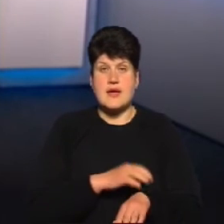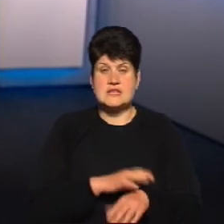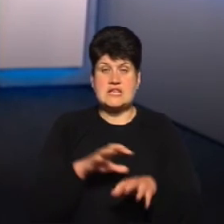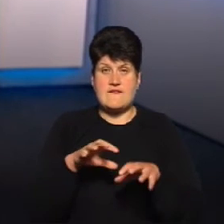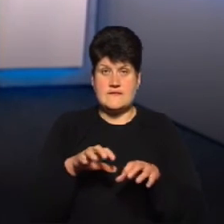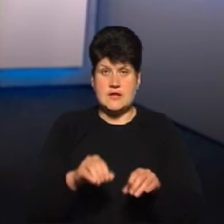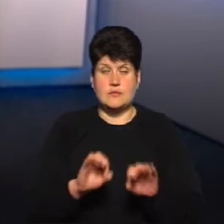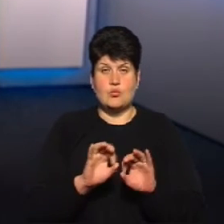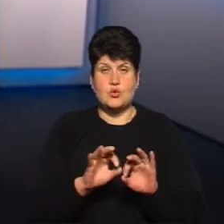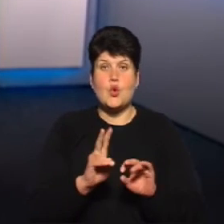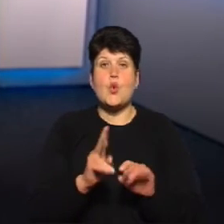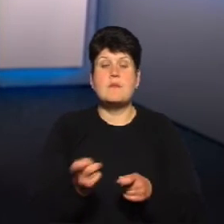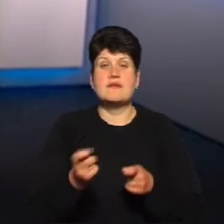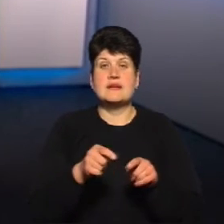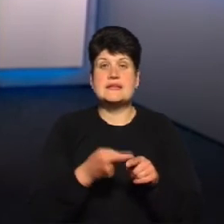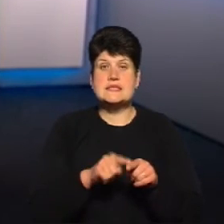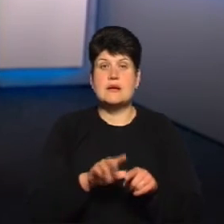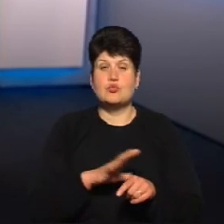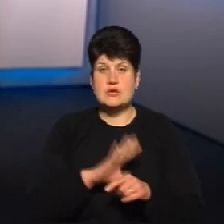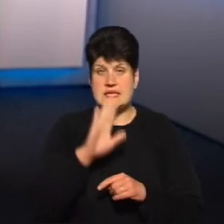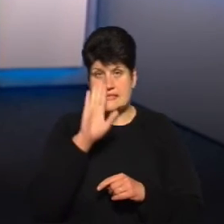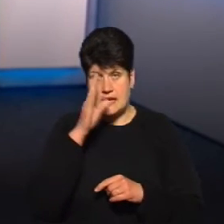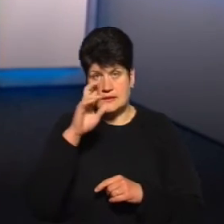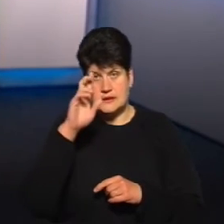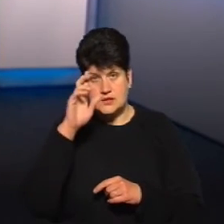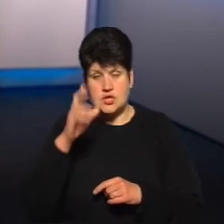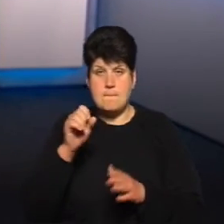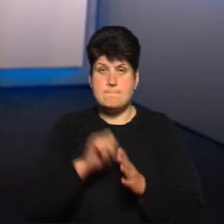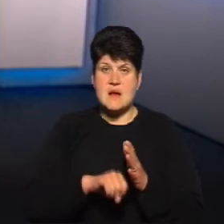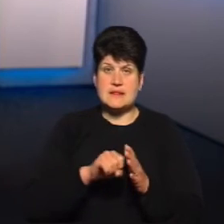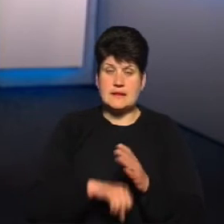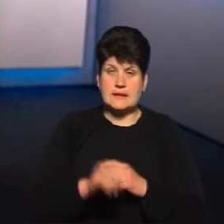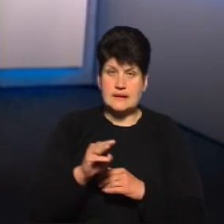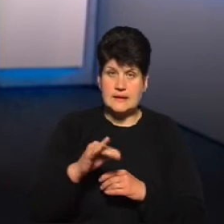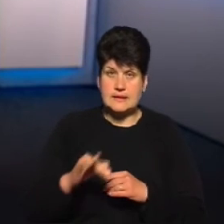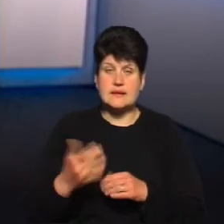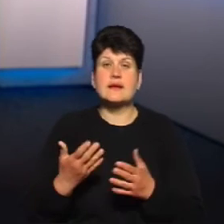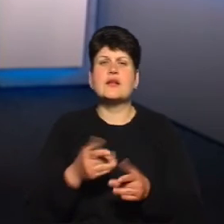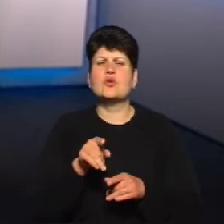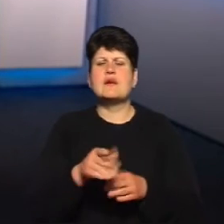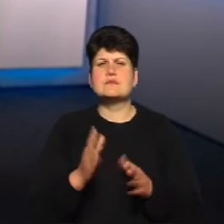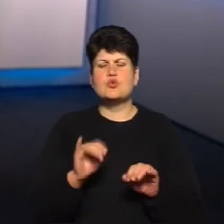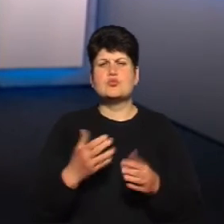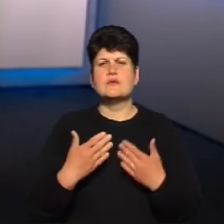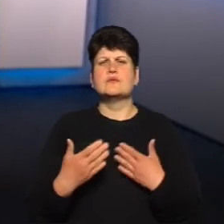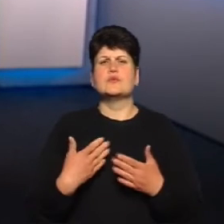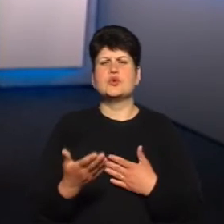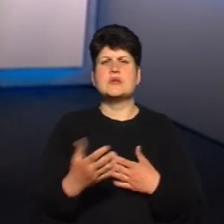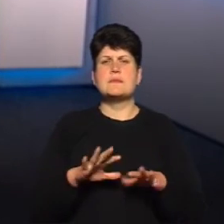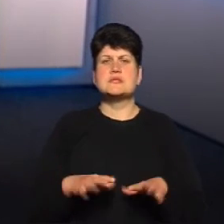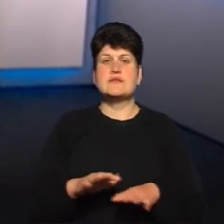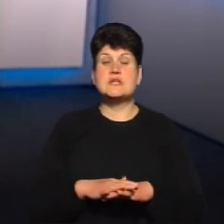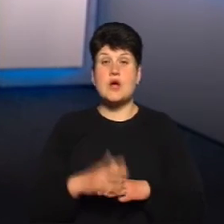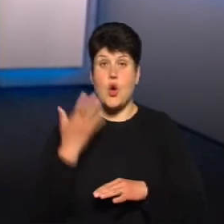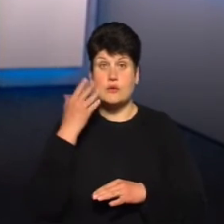пояснила, кого привезли. Це були зрадники батьківщини, це були бандити. От яке до вас може бути, яке може бути ставлення місцевого населення, коли вони почули